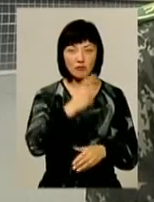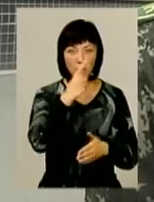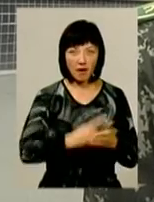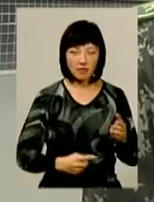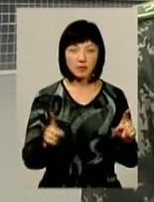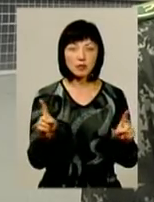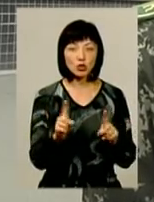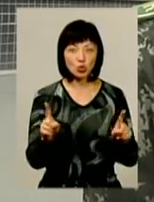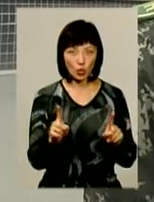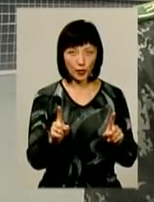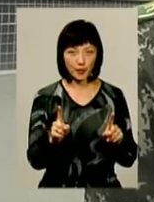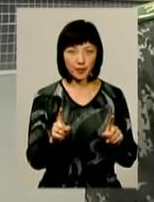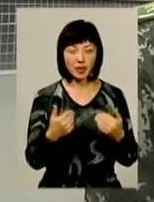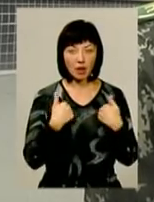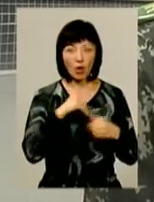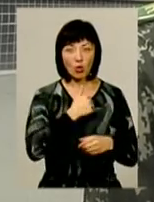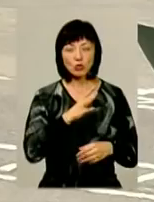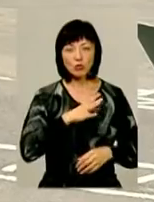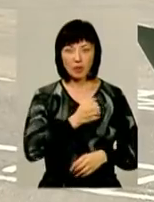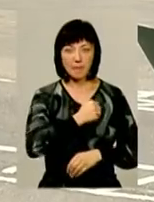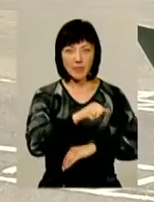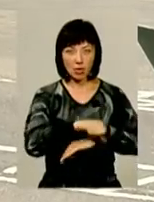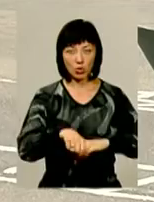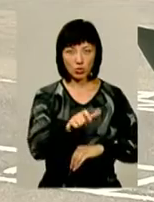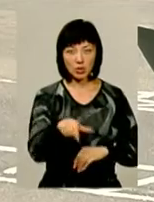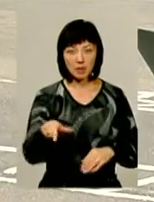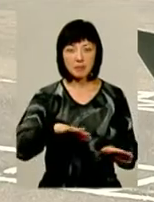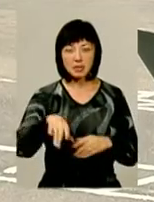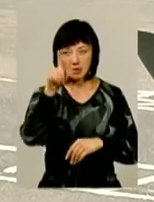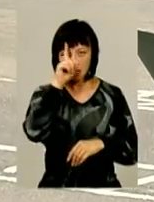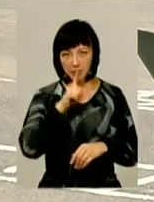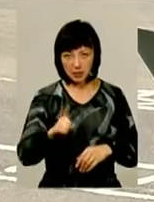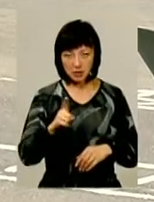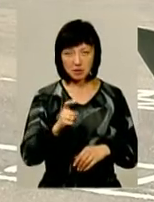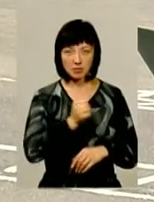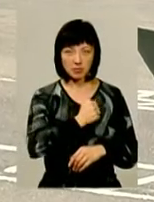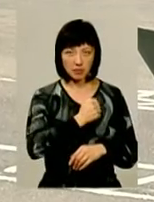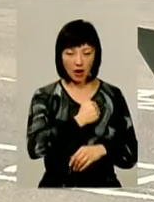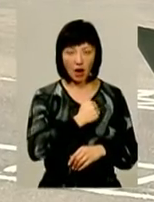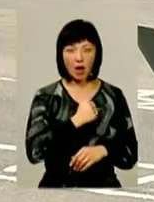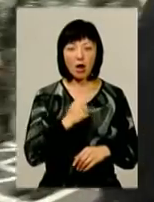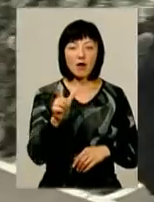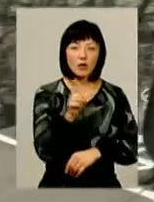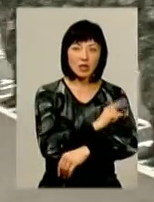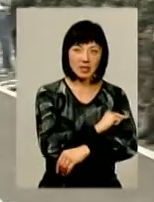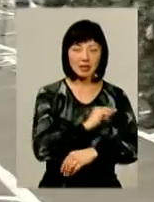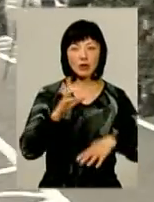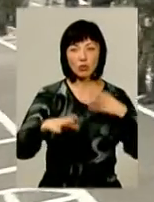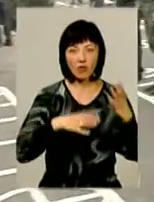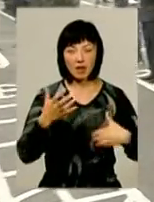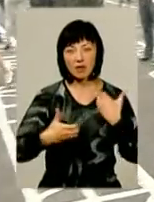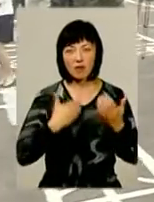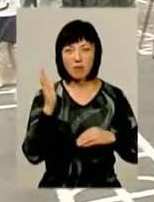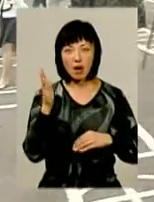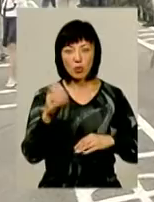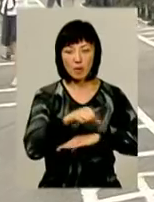що я хочу бути прикордонником. Після місяця проходження курсу молодого бійця, годин виснажливих тренувань та хвилювань,